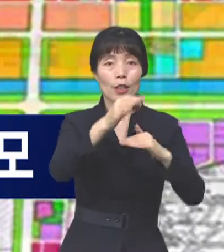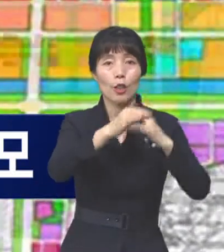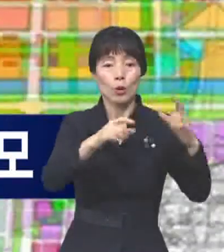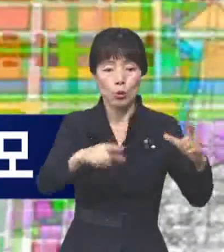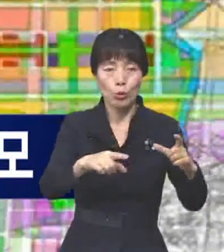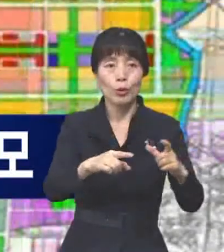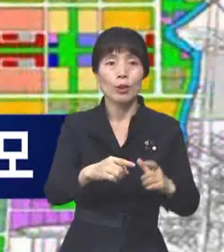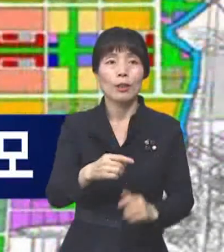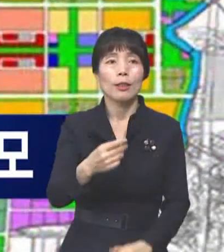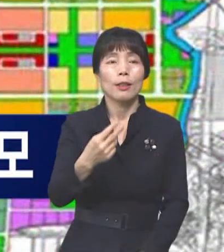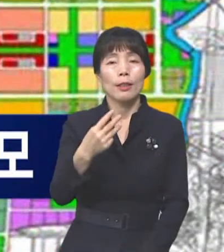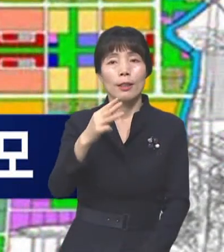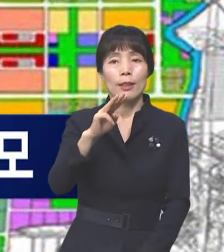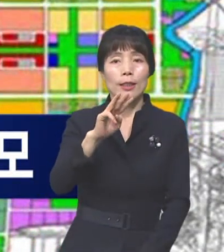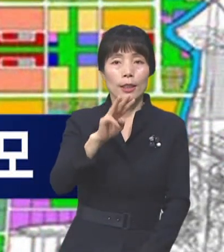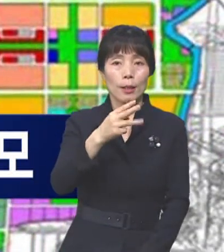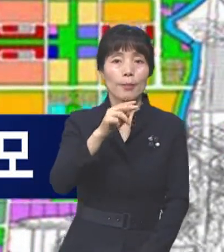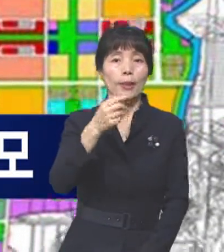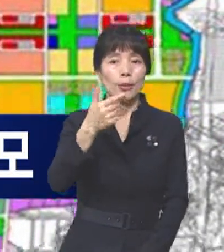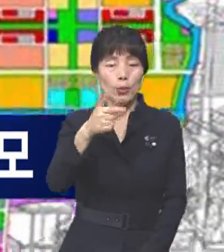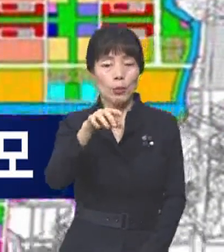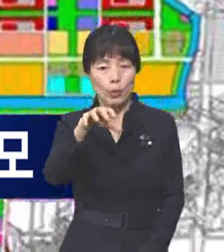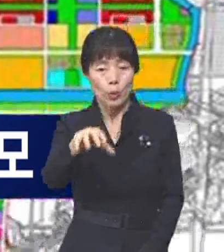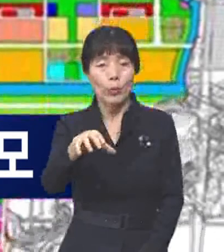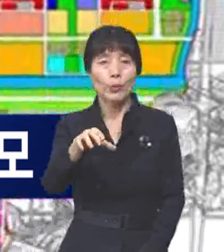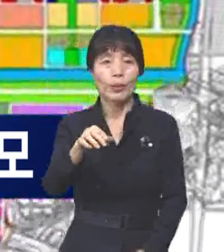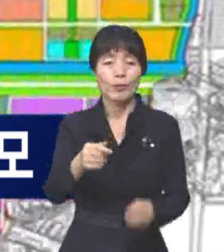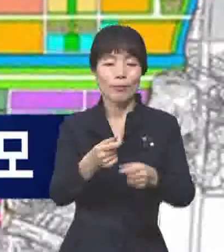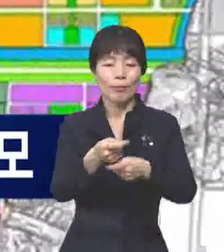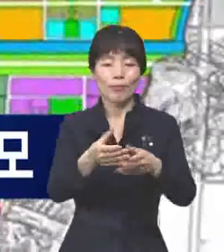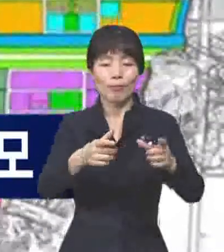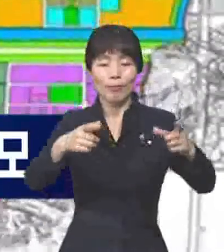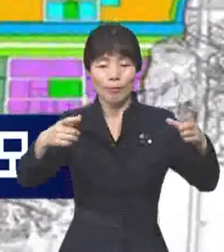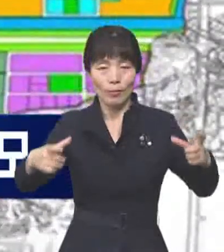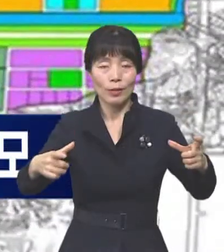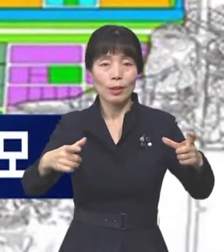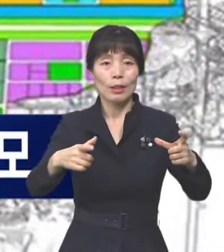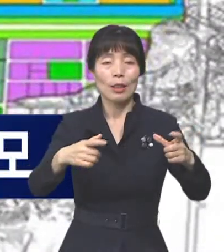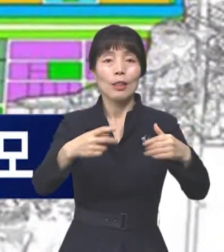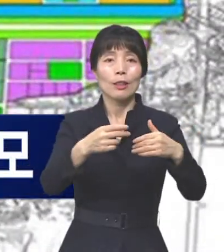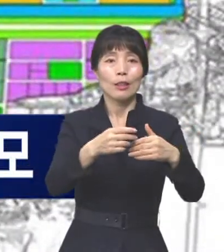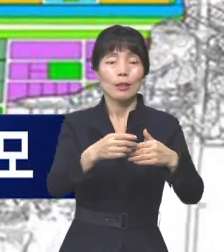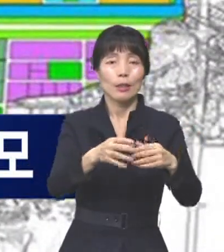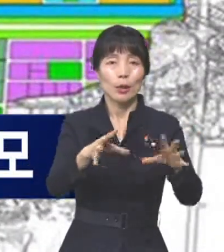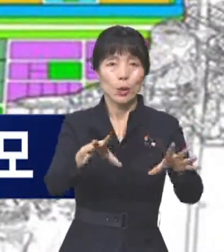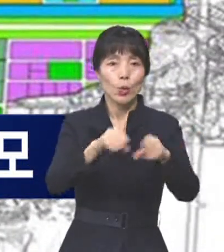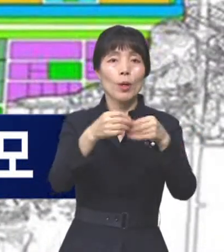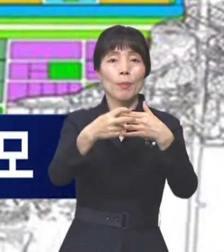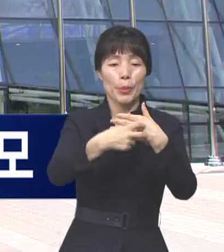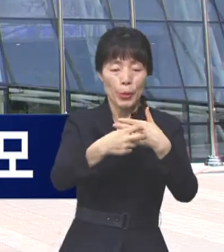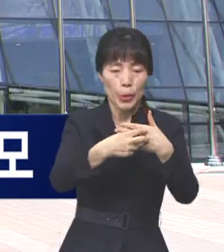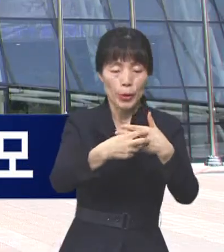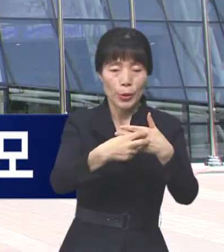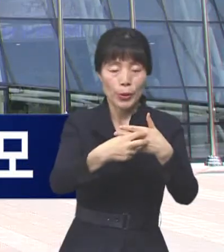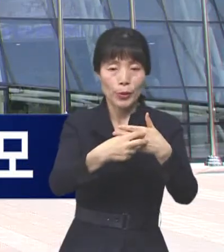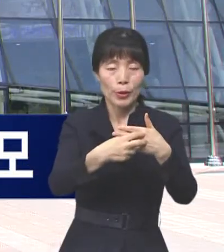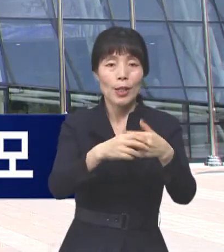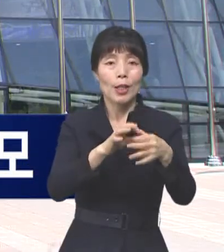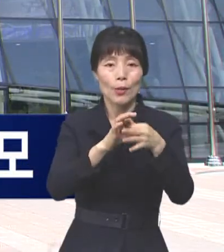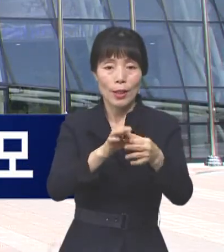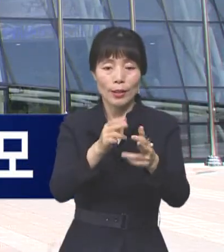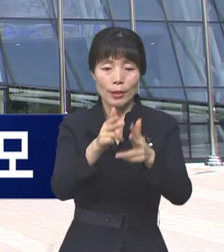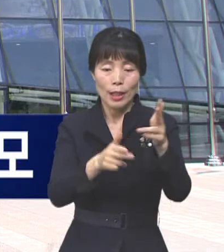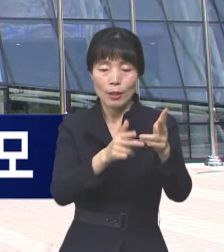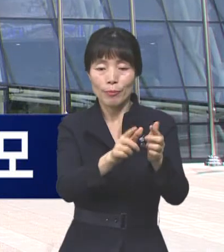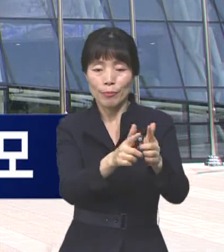1회 601번지 일대 26만 제곱미터 부지에 조성되며 종합병원을 비롯한 의료바이오 관련 업무시설과